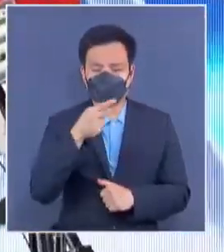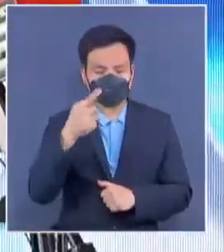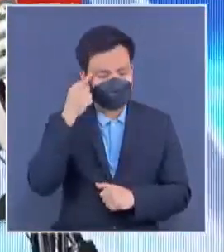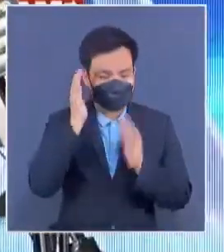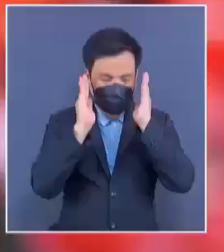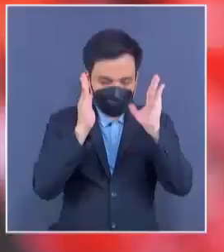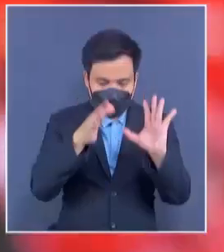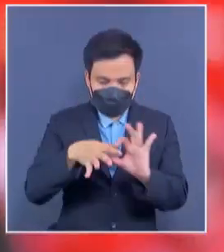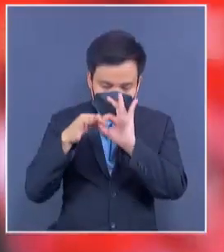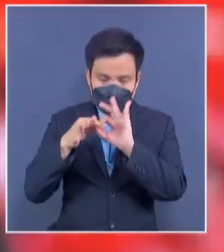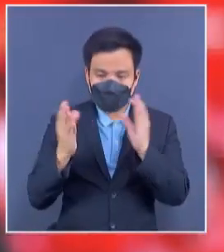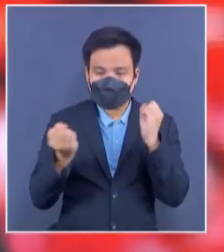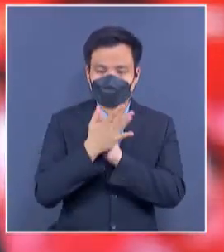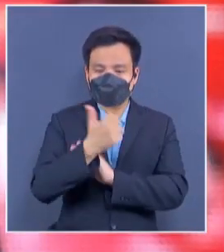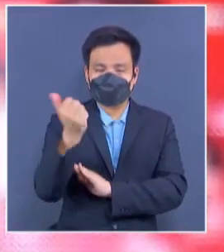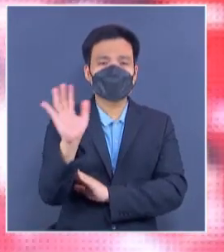ถึงใครเป็นแค่การโพสต์ลอยๆเท่านั้นค่ะอ่ะ